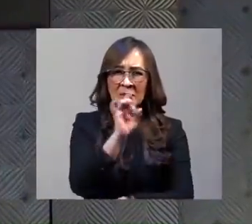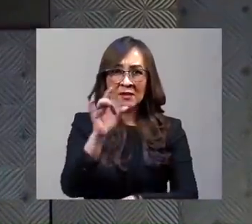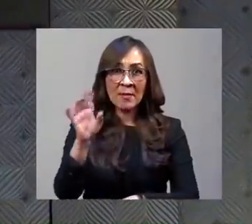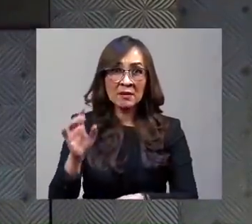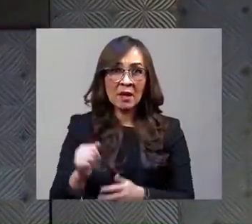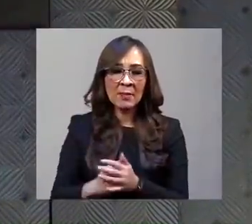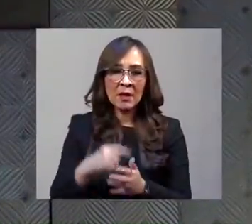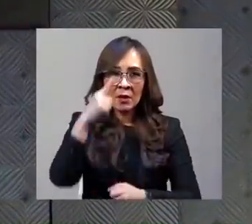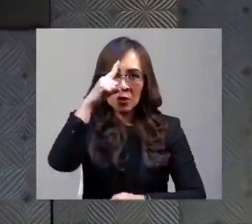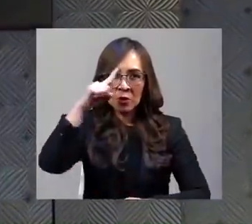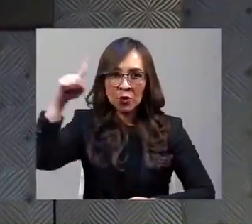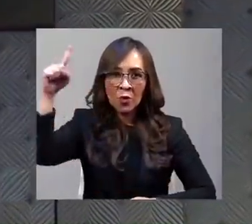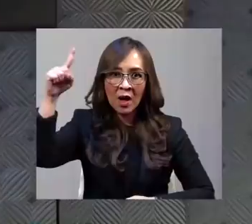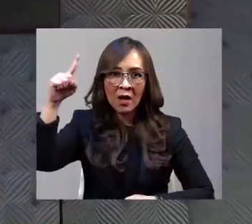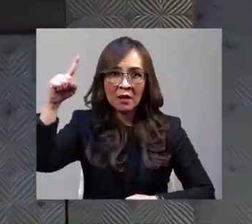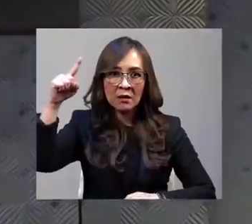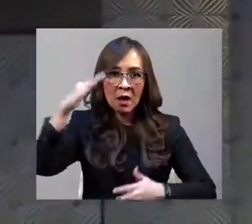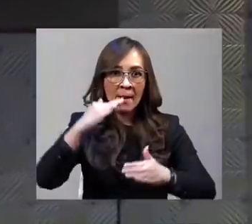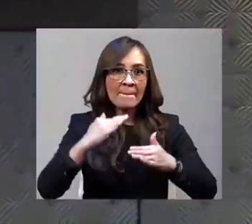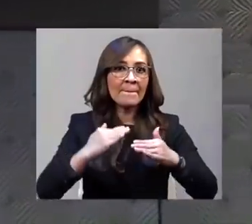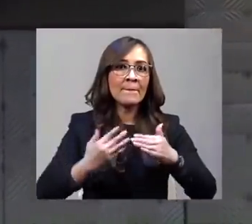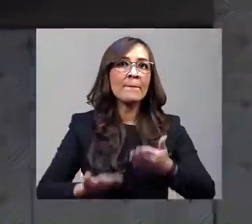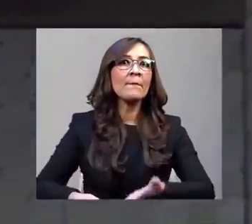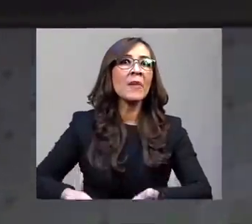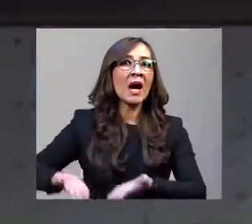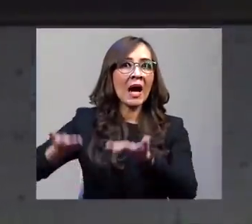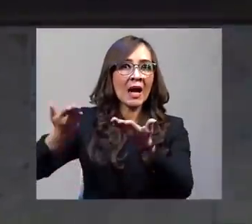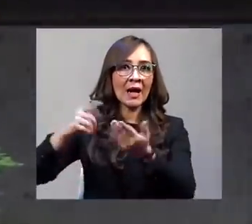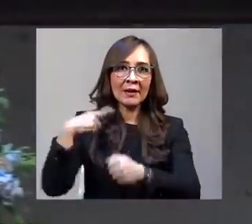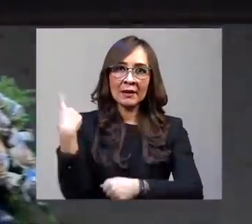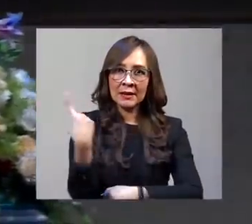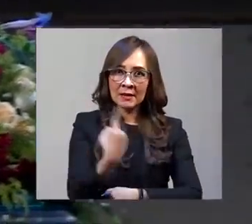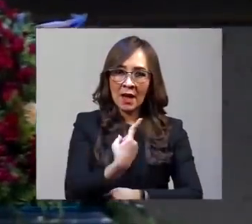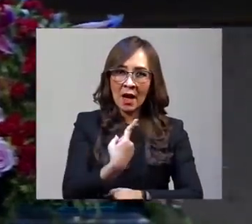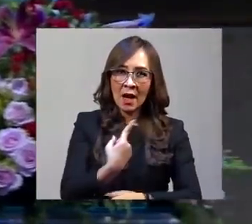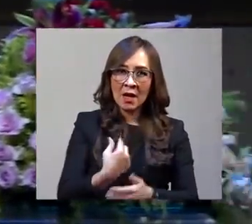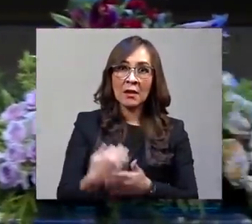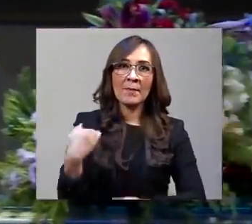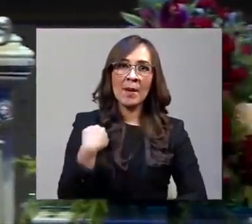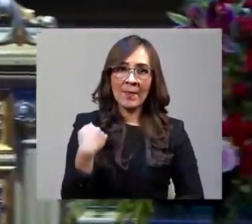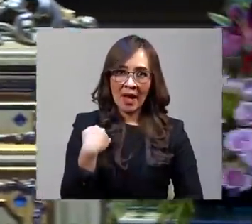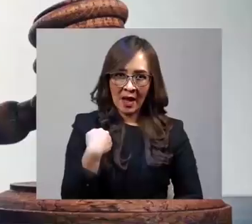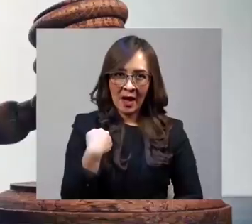mengangkat, membela, menyatakan kemuliaan yang sejuk katakan yeah. Selanjutnya.